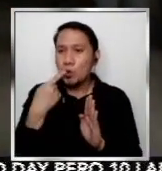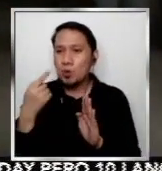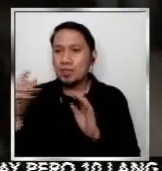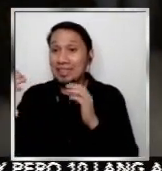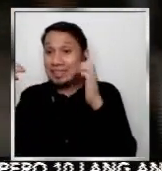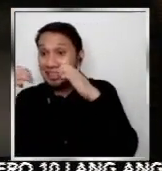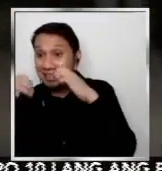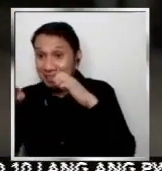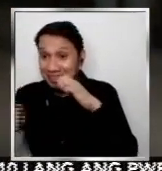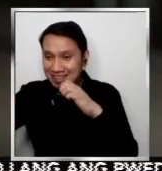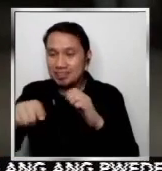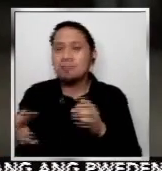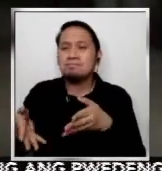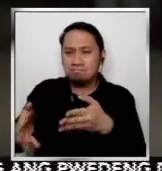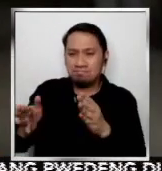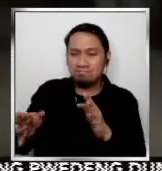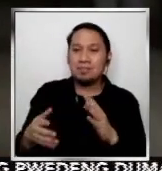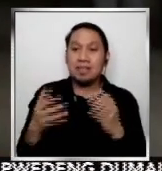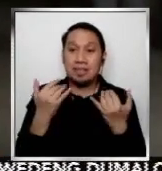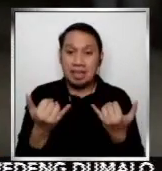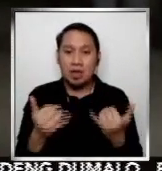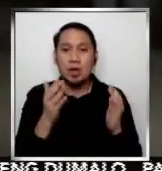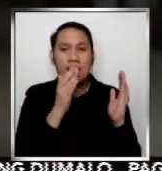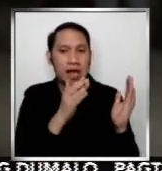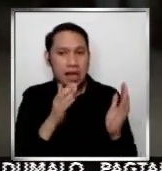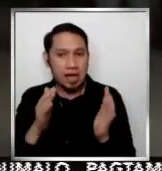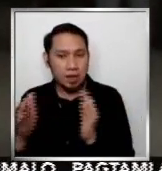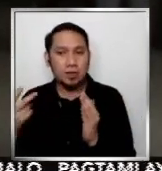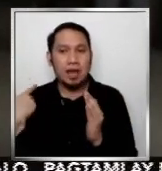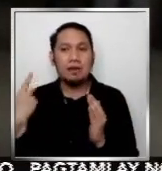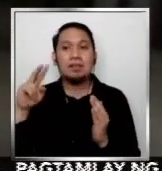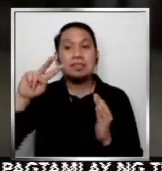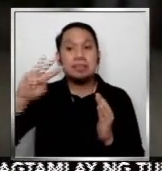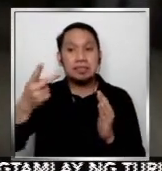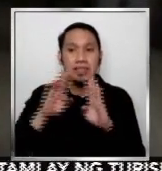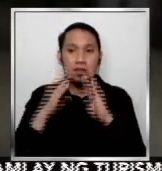mga organizers dito, magkakaroon daw ng second batch pero kailangan pang